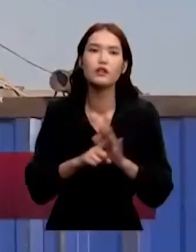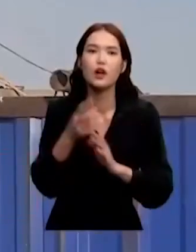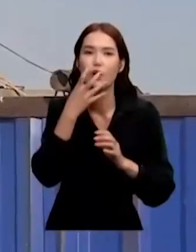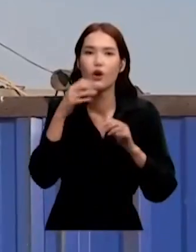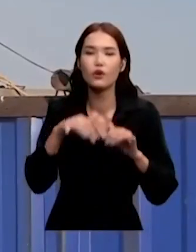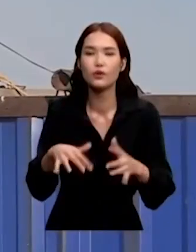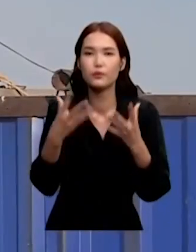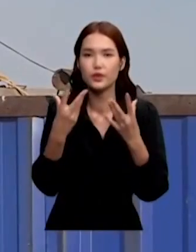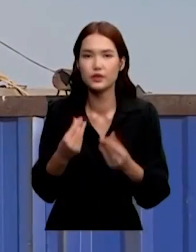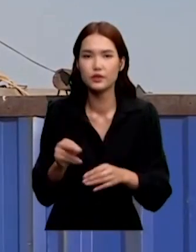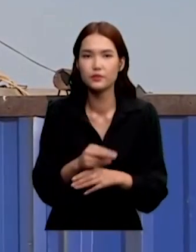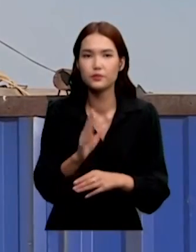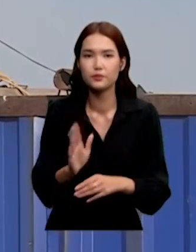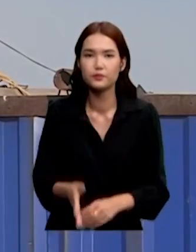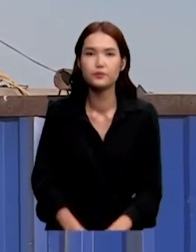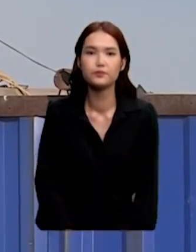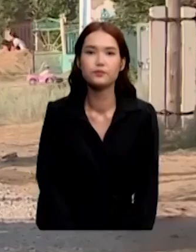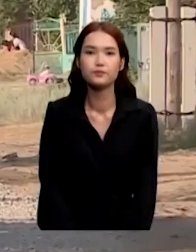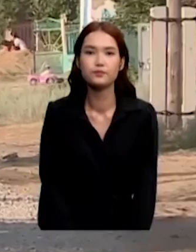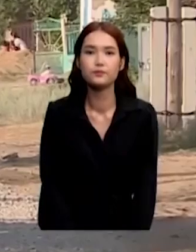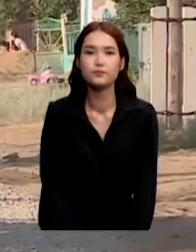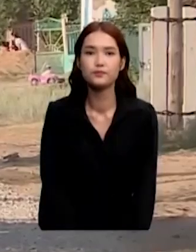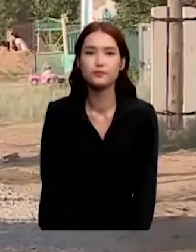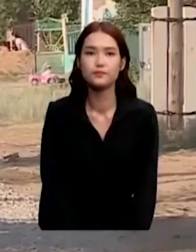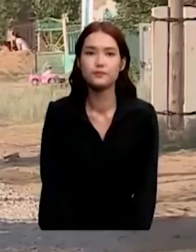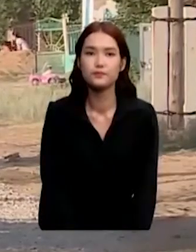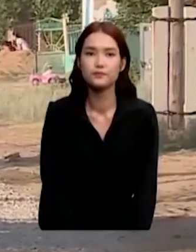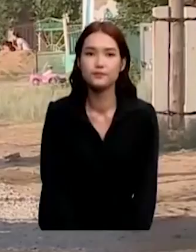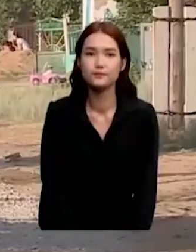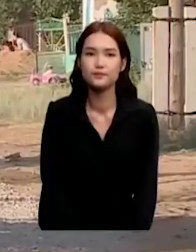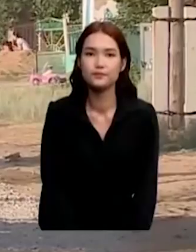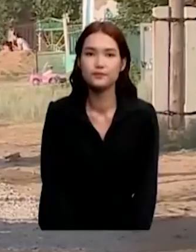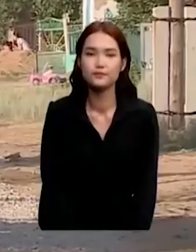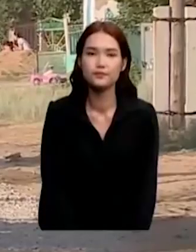отопительного сезона. Вера Шеллер, Айнур Ракишева, телеканал «Атамикен Бизнес».